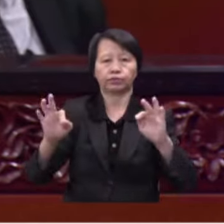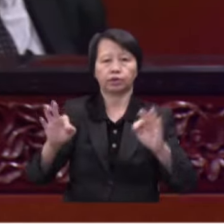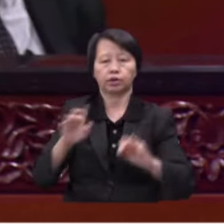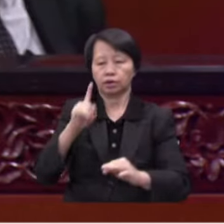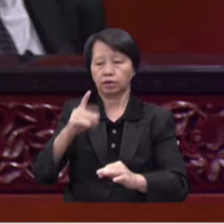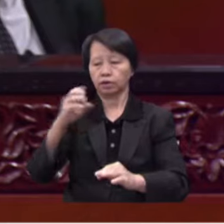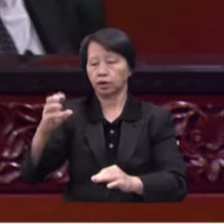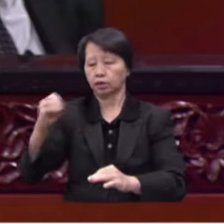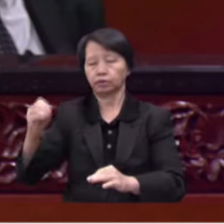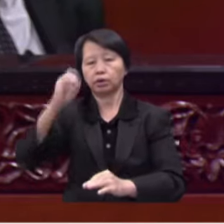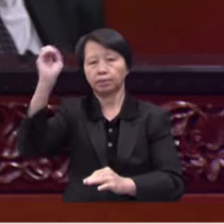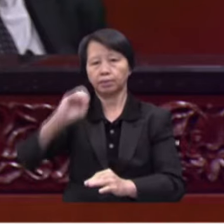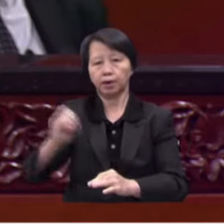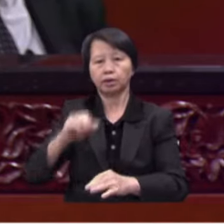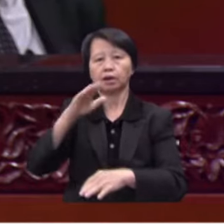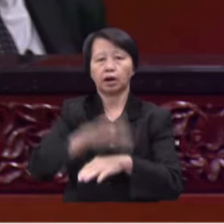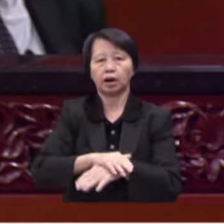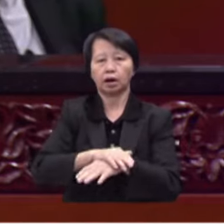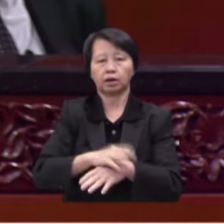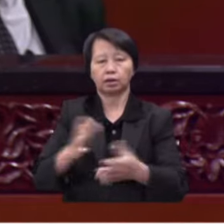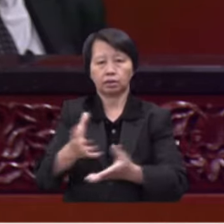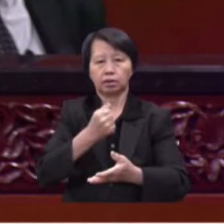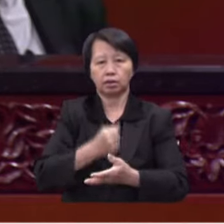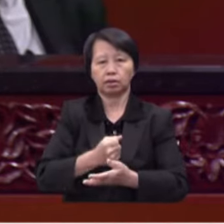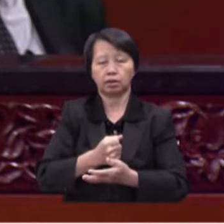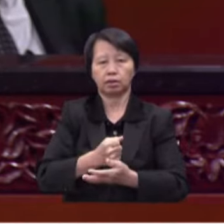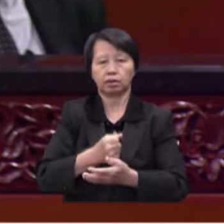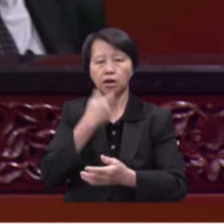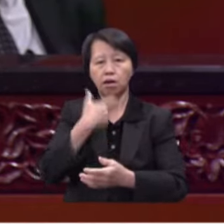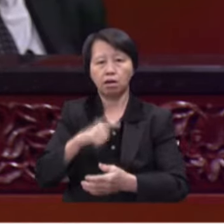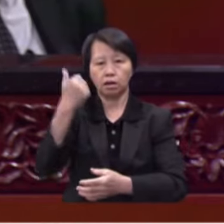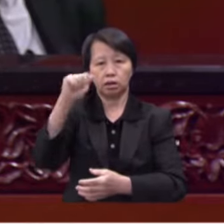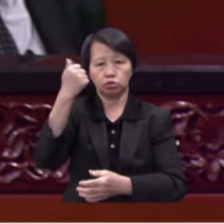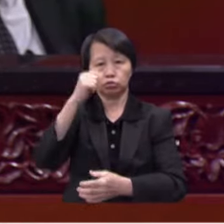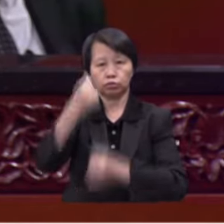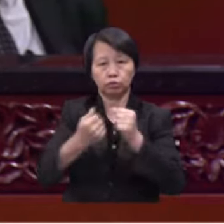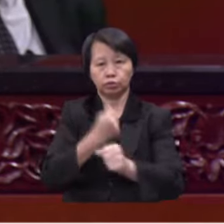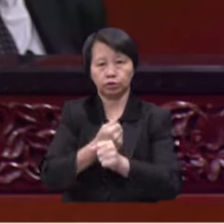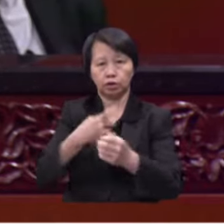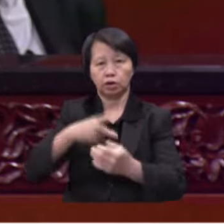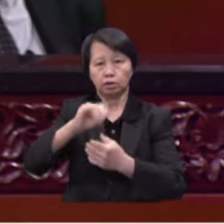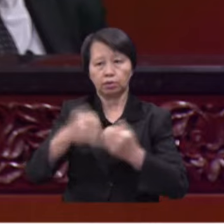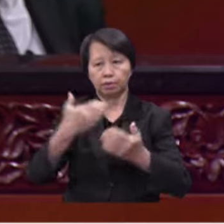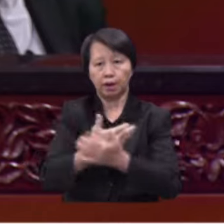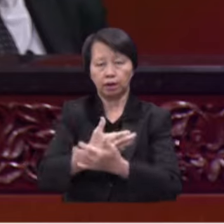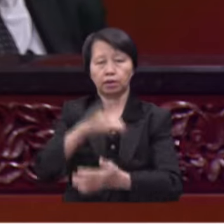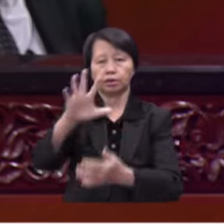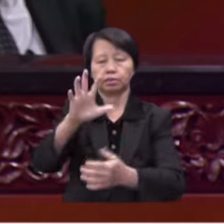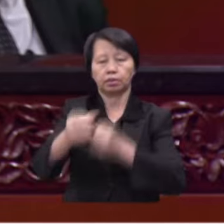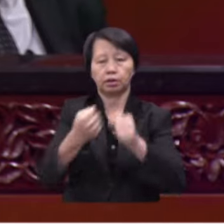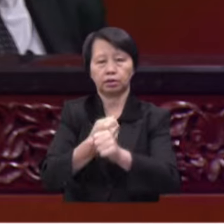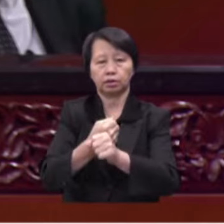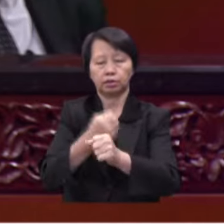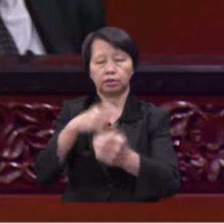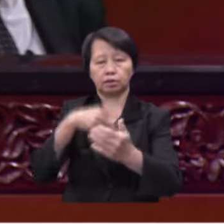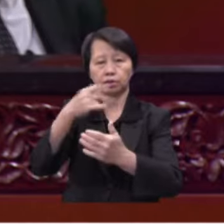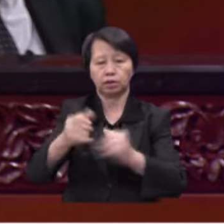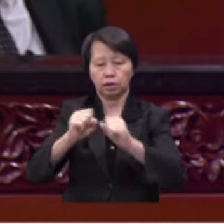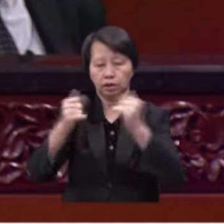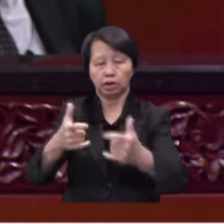100-100 ke atas pendapatan berkantung selama 10 tahun bagi Project baru tahan 5 tahun bagi proses pembesaran